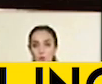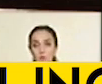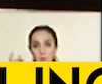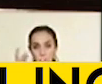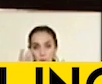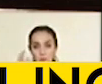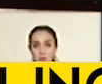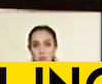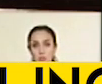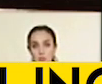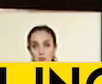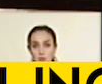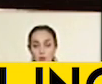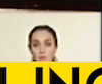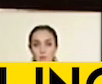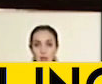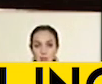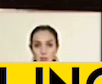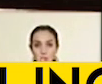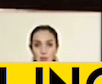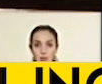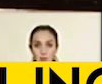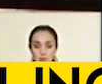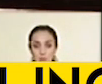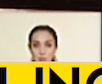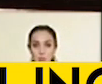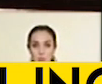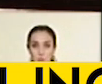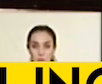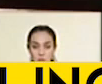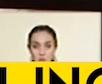madaniy jihatdan farqlanishi haqida gaplashib o'tgan edik.